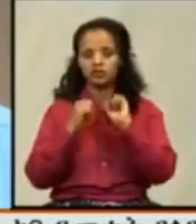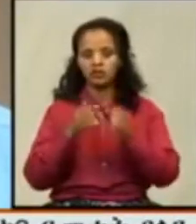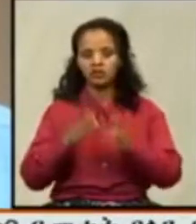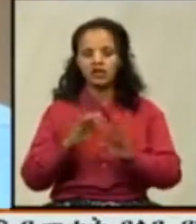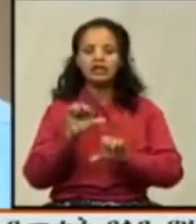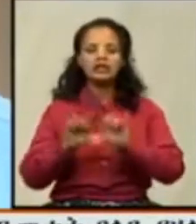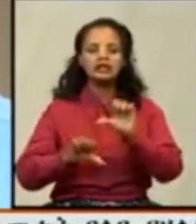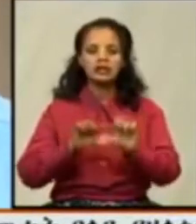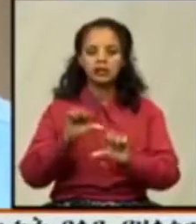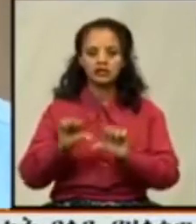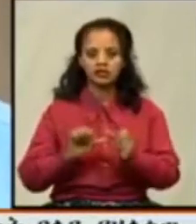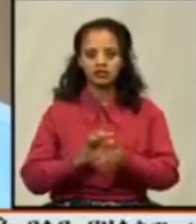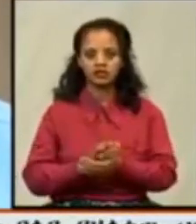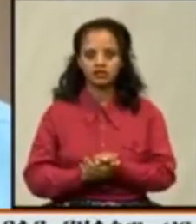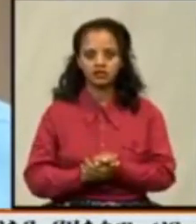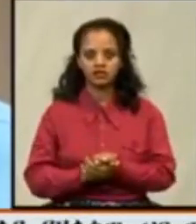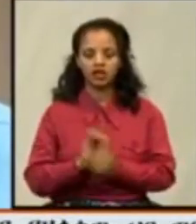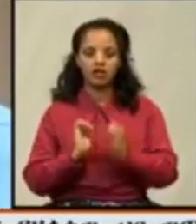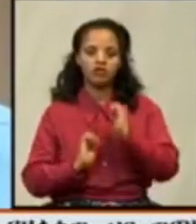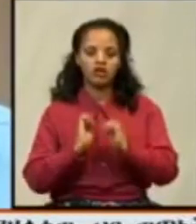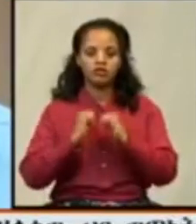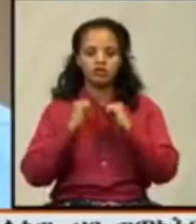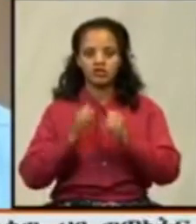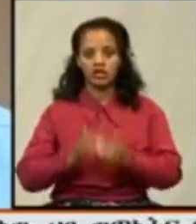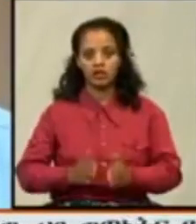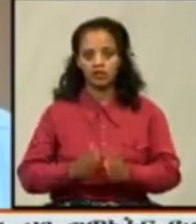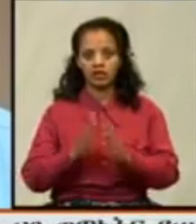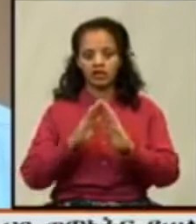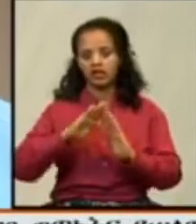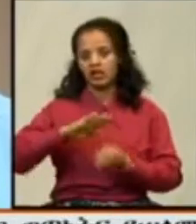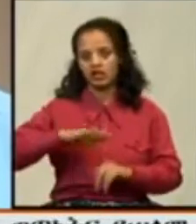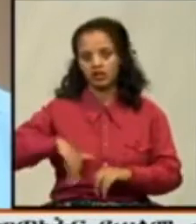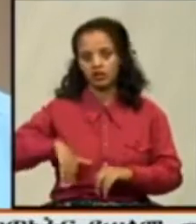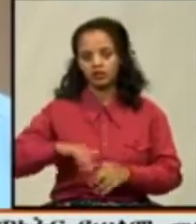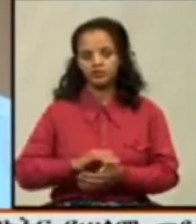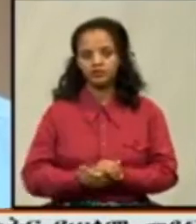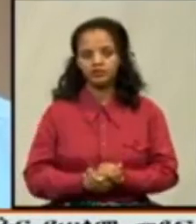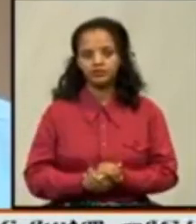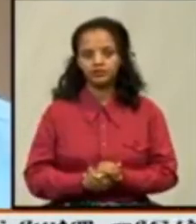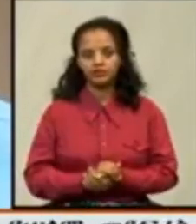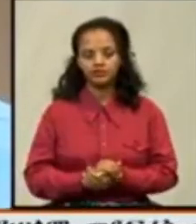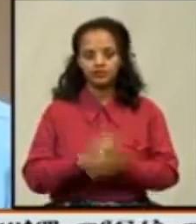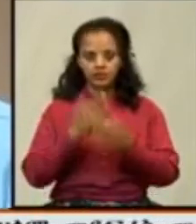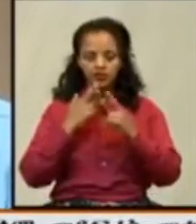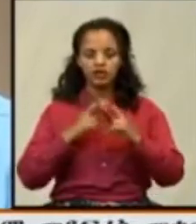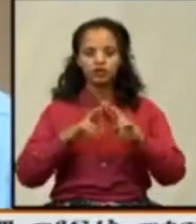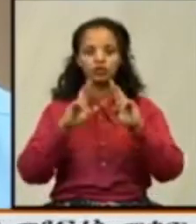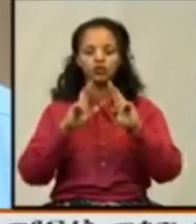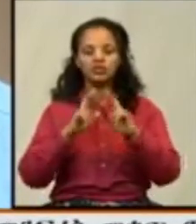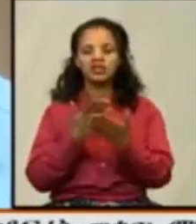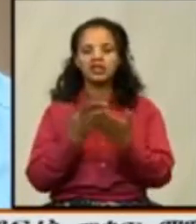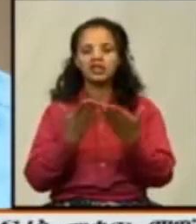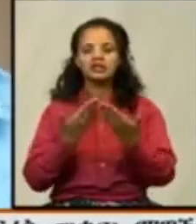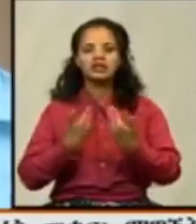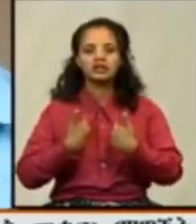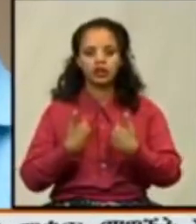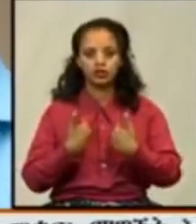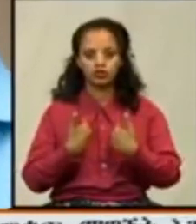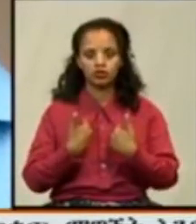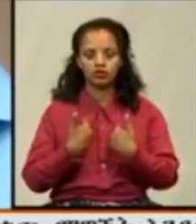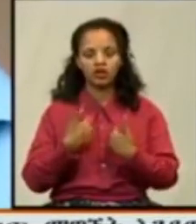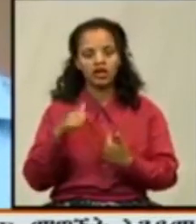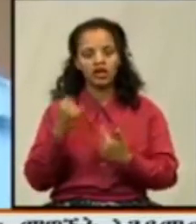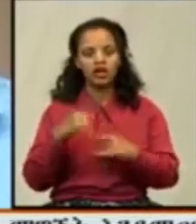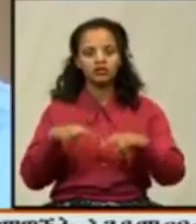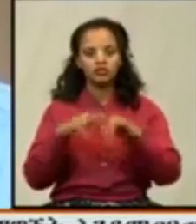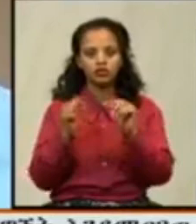በርስ ሊያፎካክር በሚችል መልኩ የቀረበው ሪፖርት ዞኖች የት እንዳሉ ከሌላ ዞን